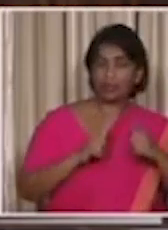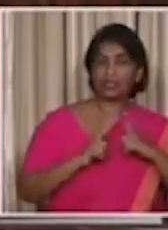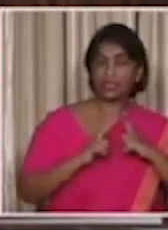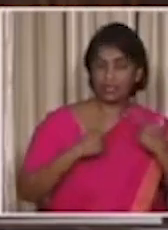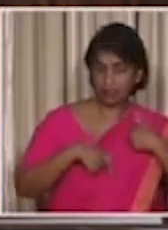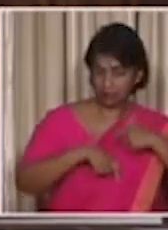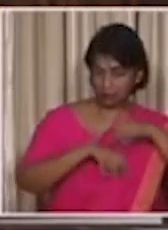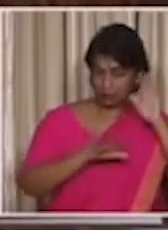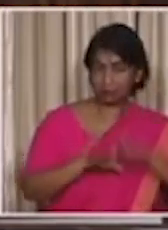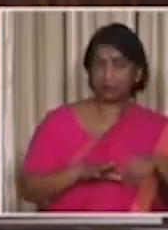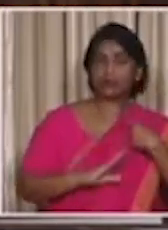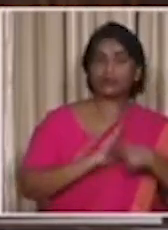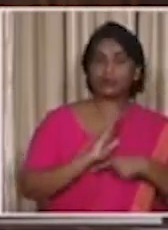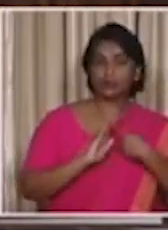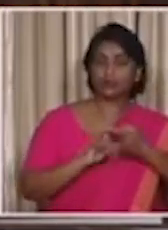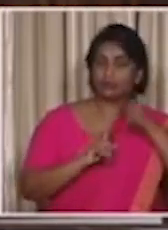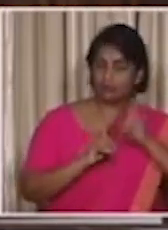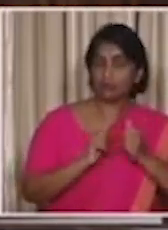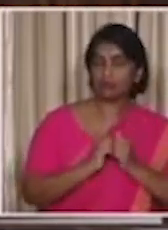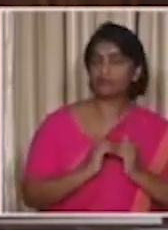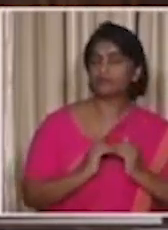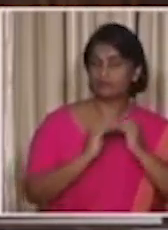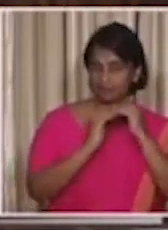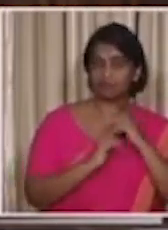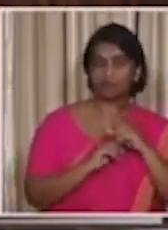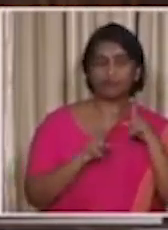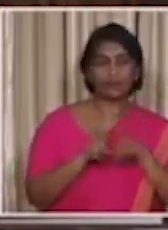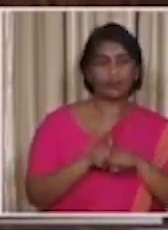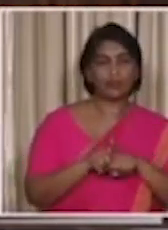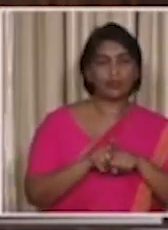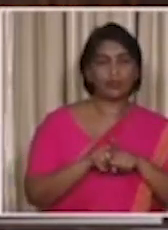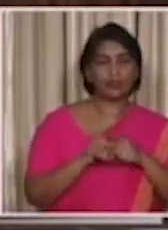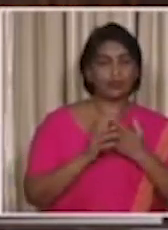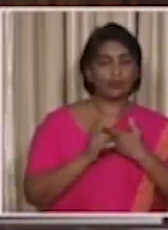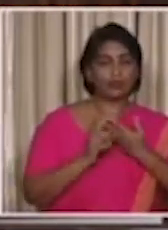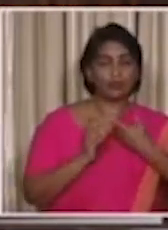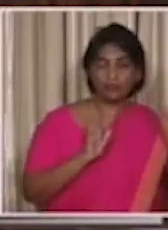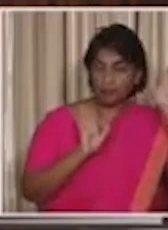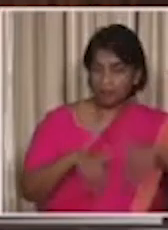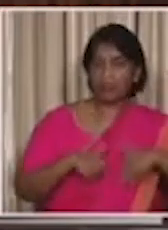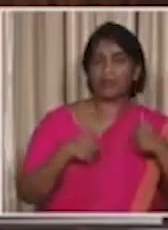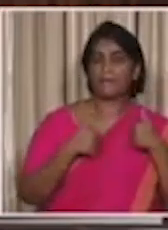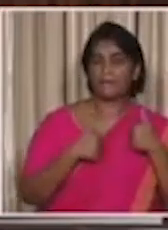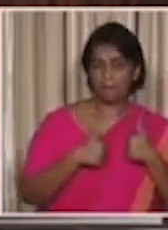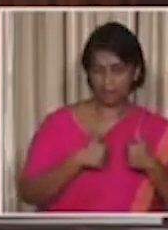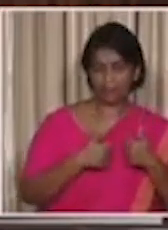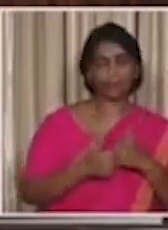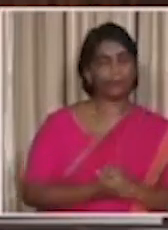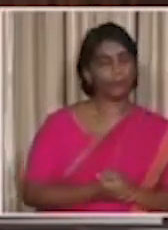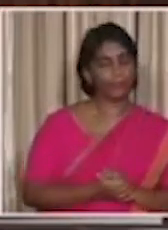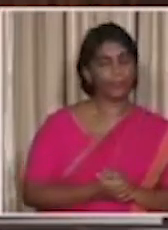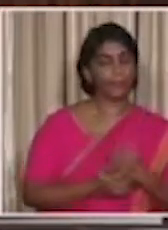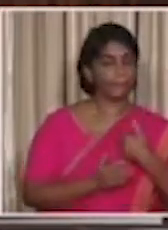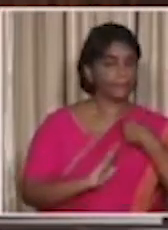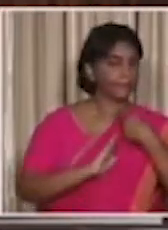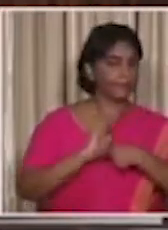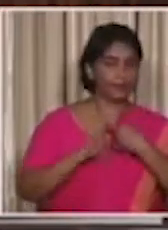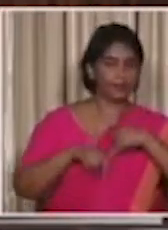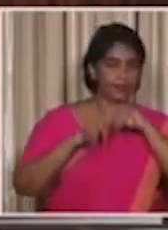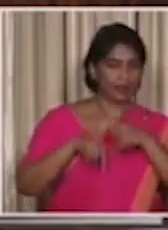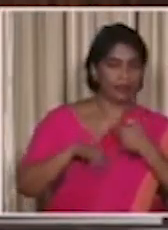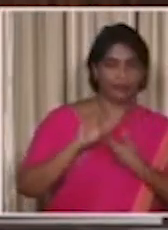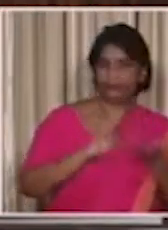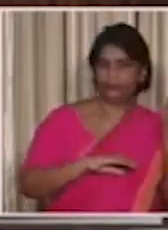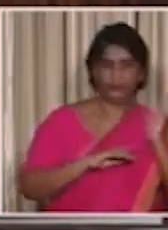time the country needs them most, only to come back when things are better. මම මගේ රට හැර යන්නේ